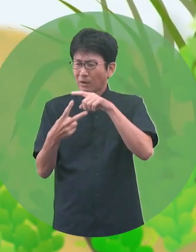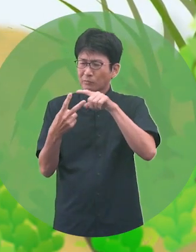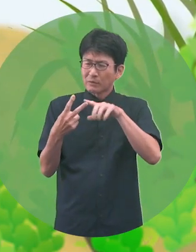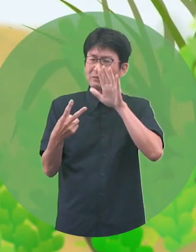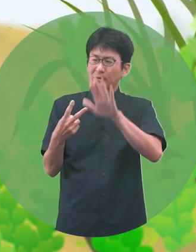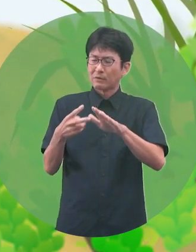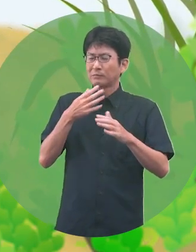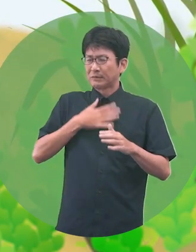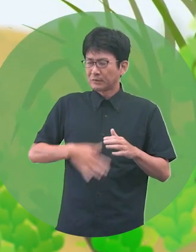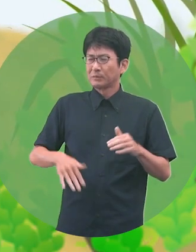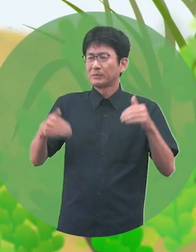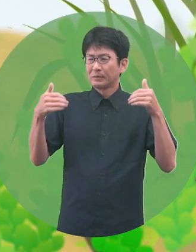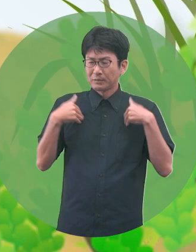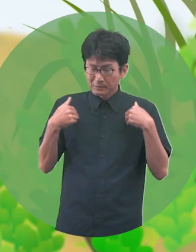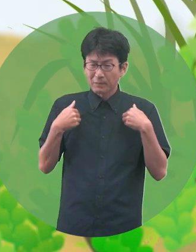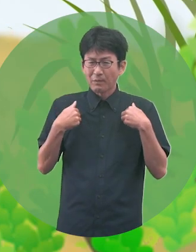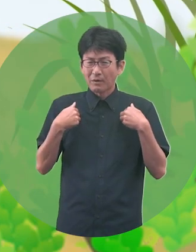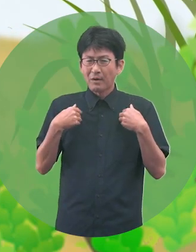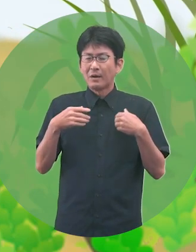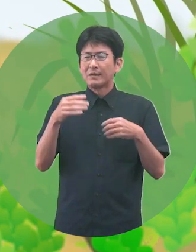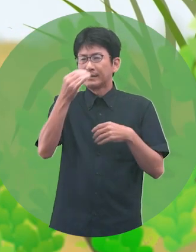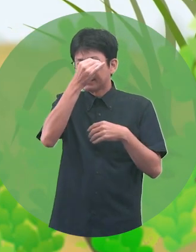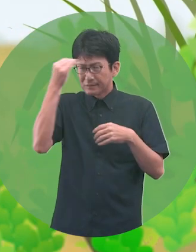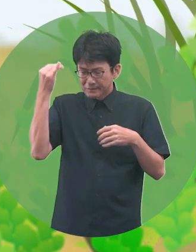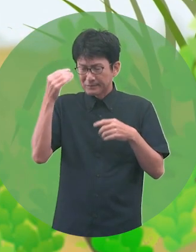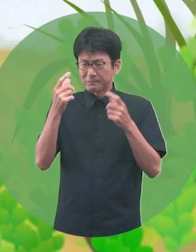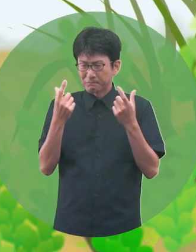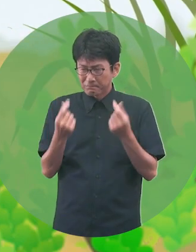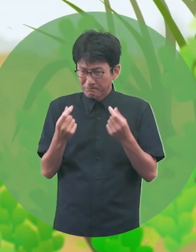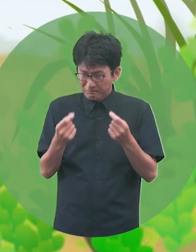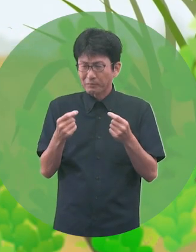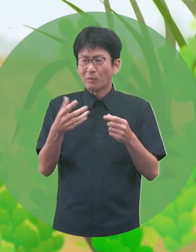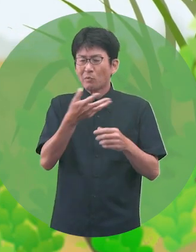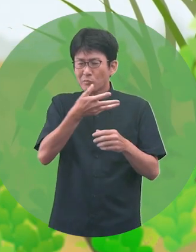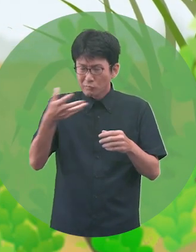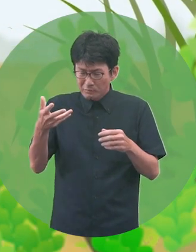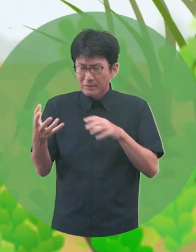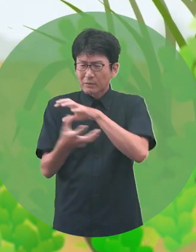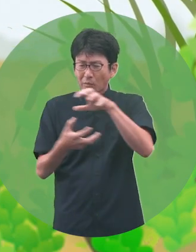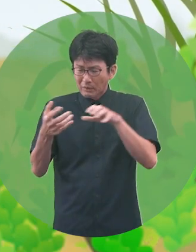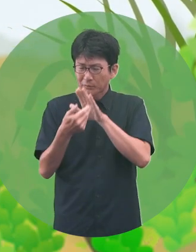きゃ。正しい知識で水難事故を防ぎましょう。